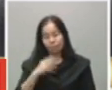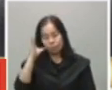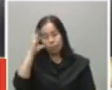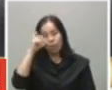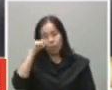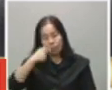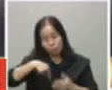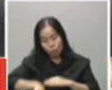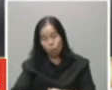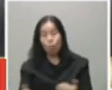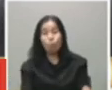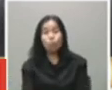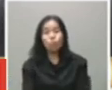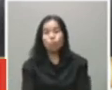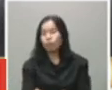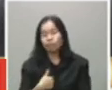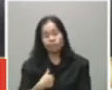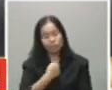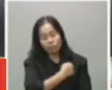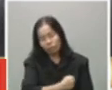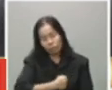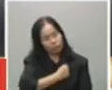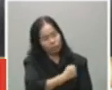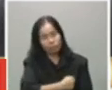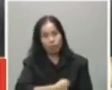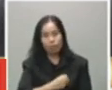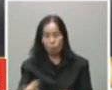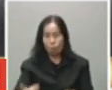แม่เนี่ยเขาทุกข์ใจกันแค่ไหน